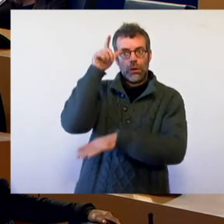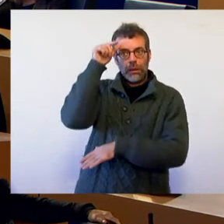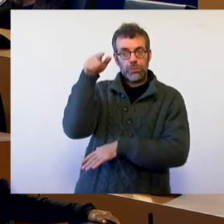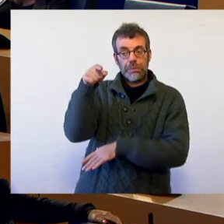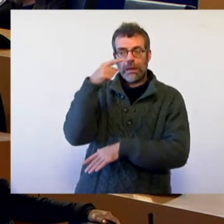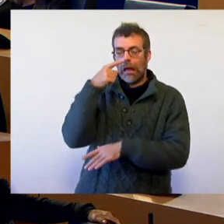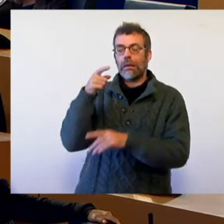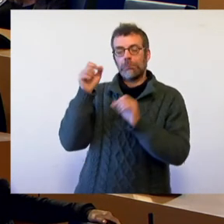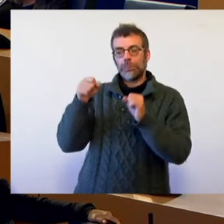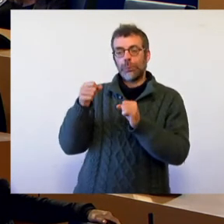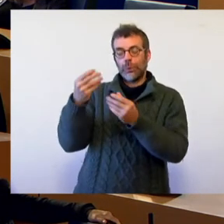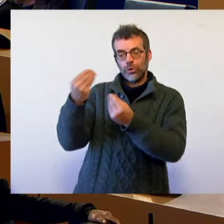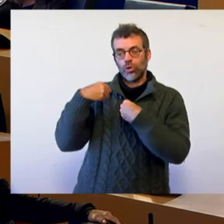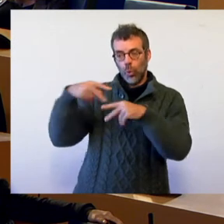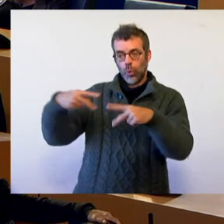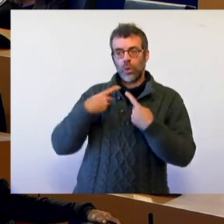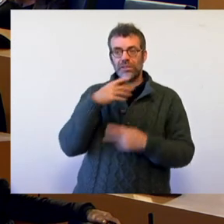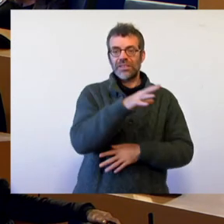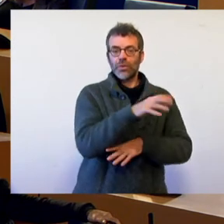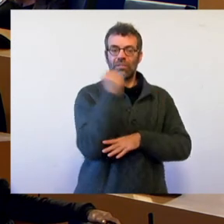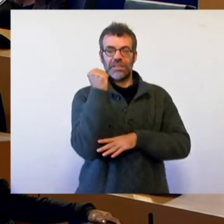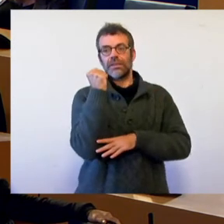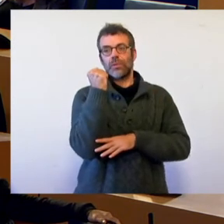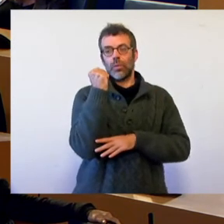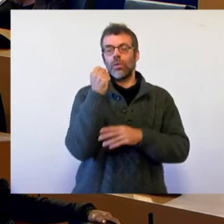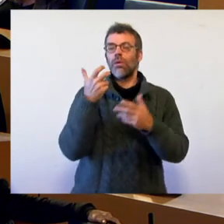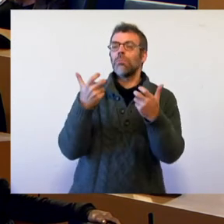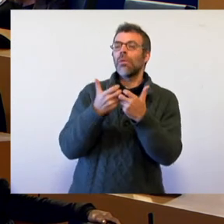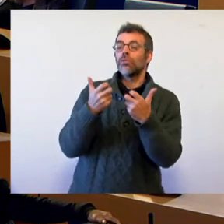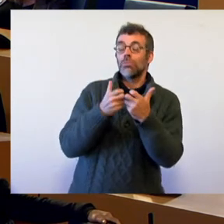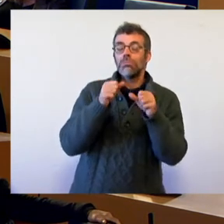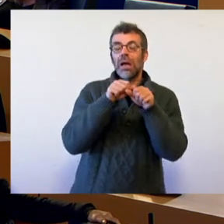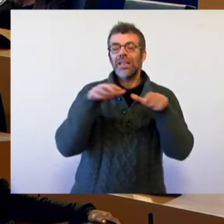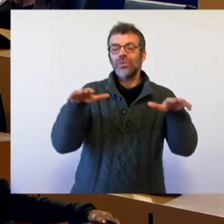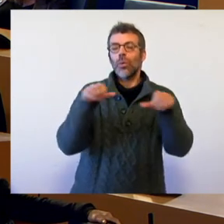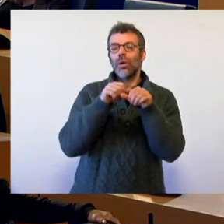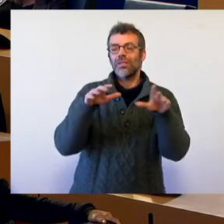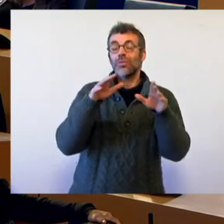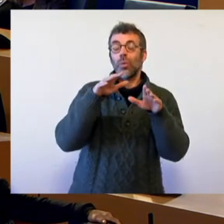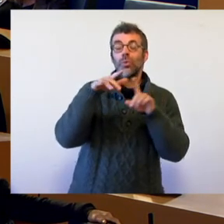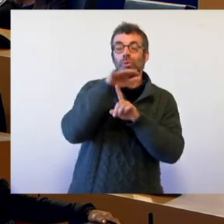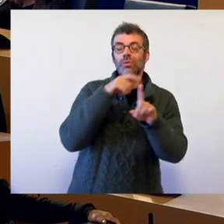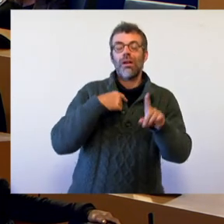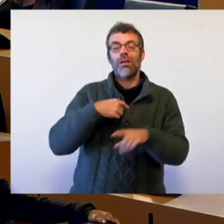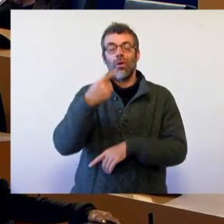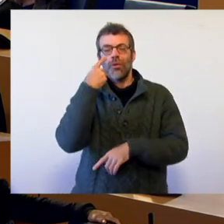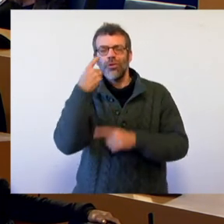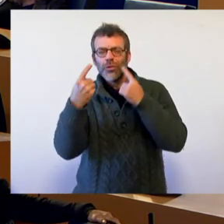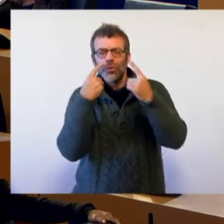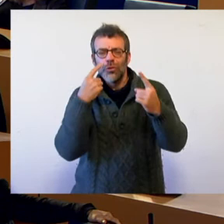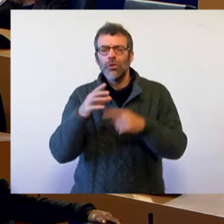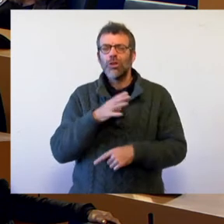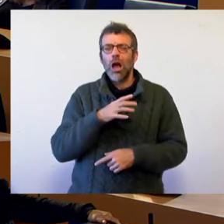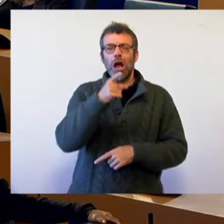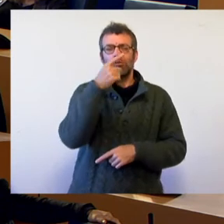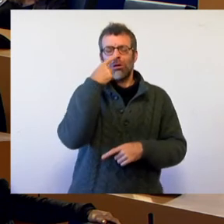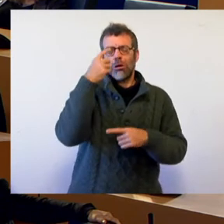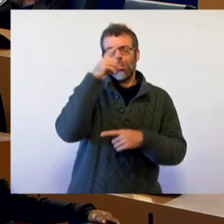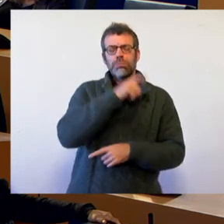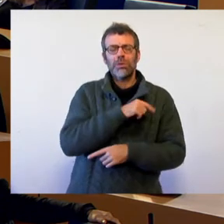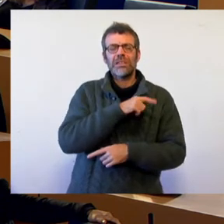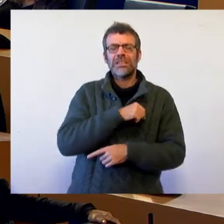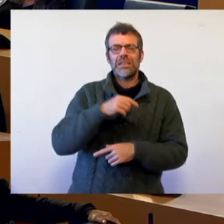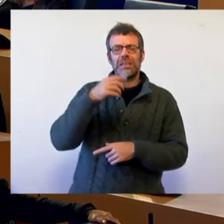des confiscations. Je vois fleurir sur les réseaux toujours évidemment la même rengaine. Il y a des policiers municipaux, mais ils n'interviennent